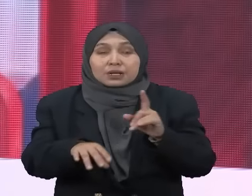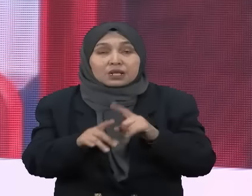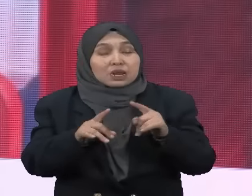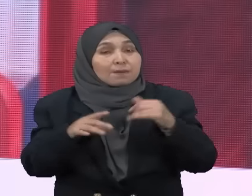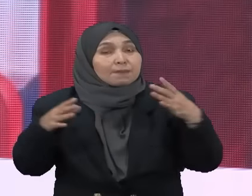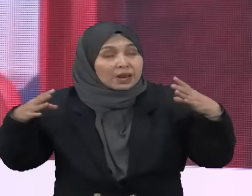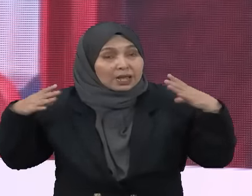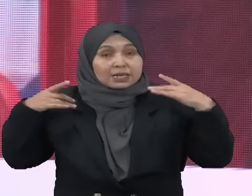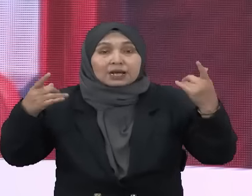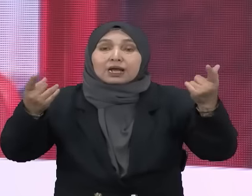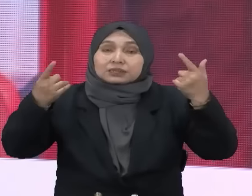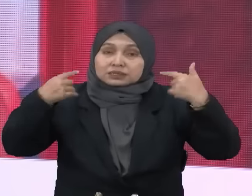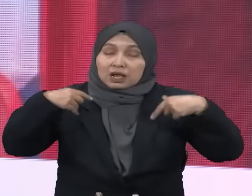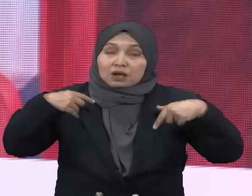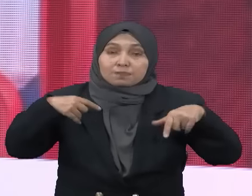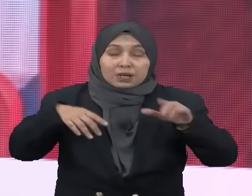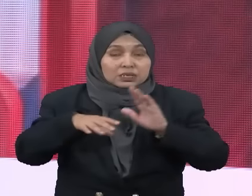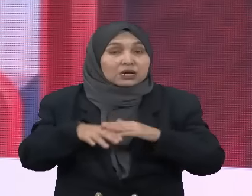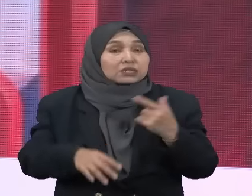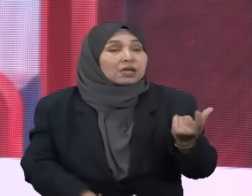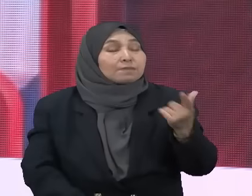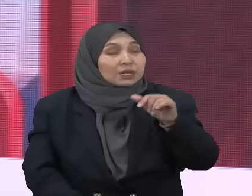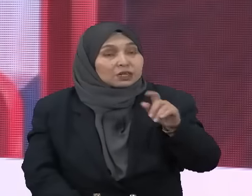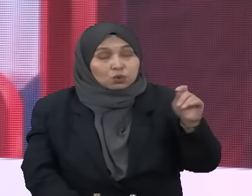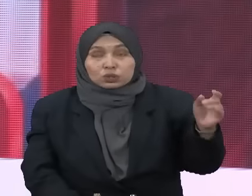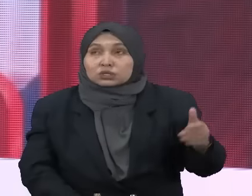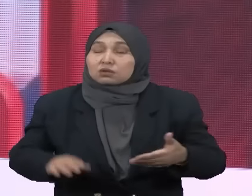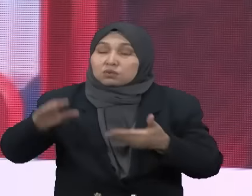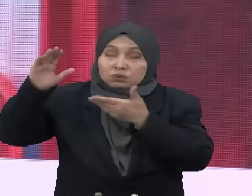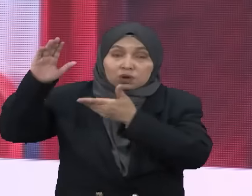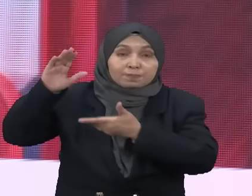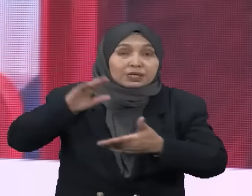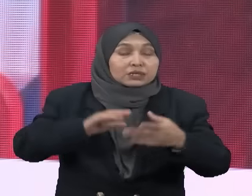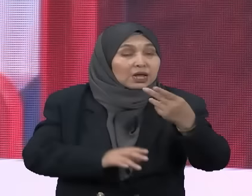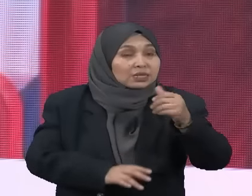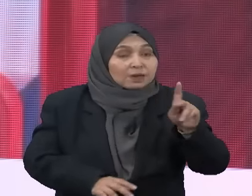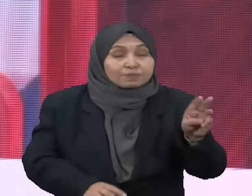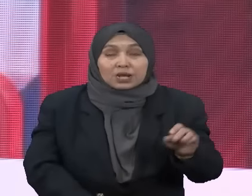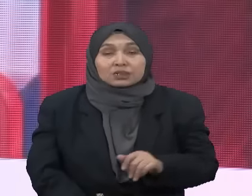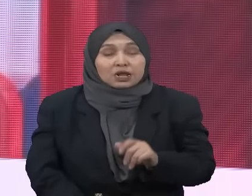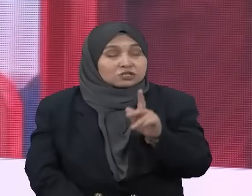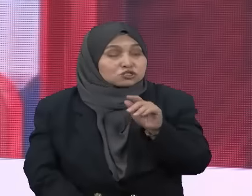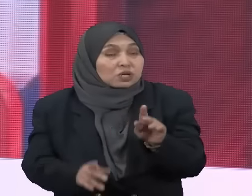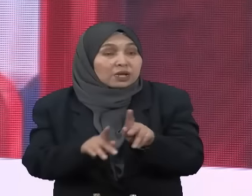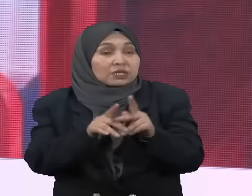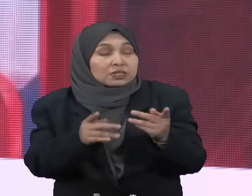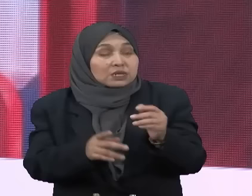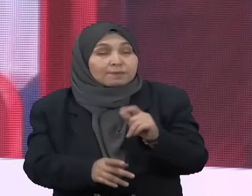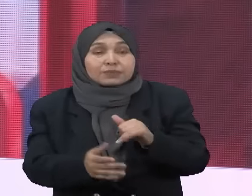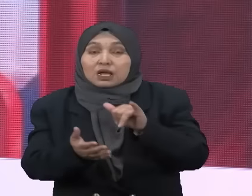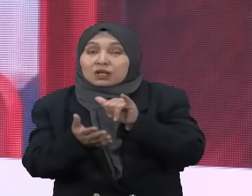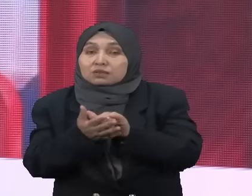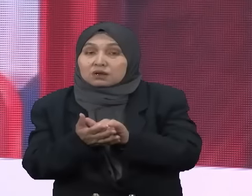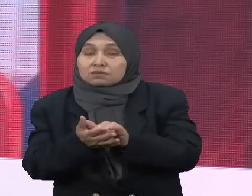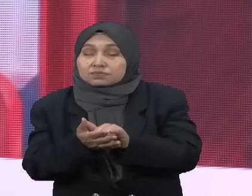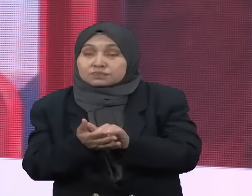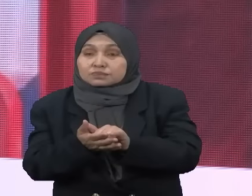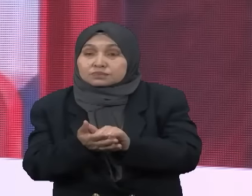malaikat datang kepada Nabi Lut alaihi salam, disebutkan oleh Al-Hakim di dalam kitab Al-Mustadrak, bahawa